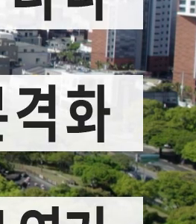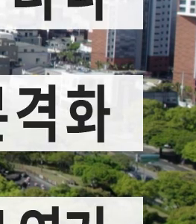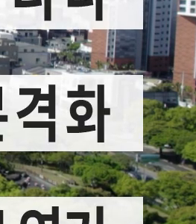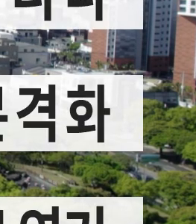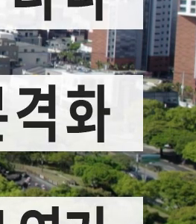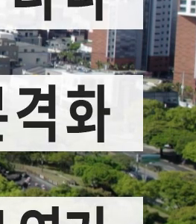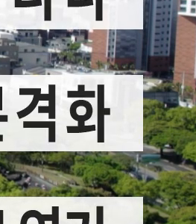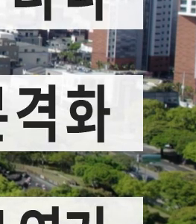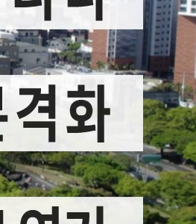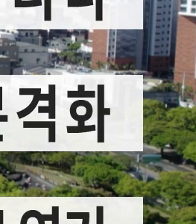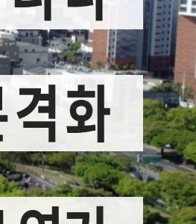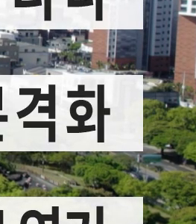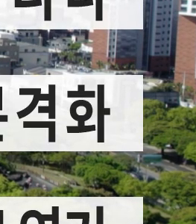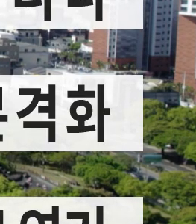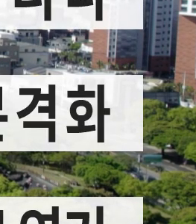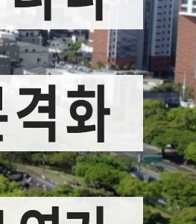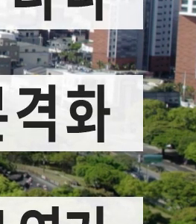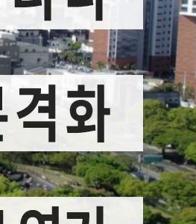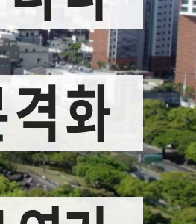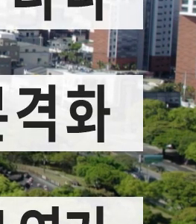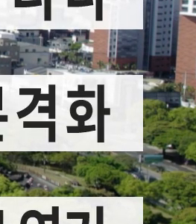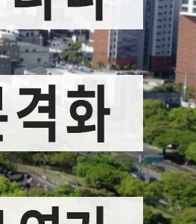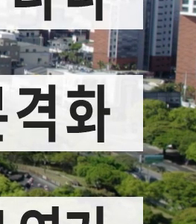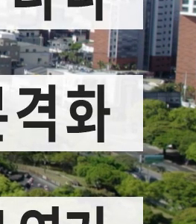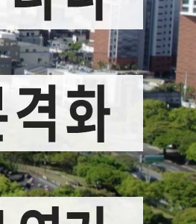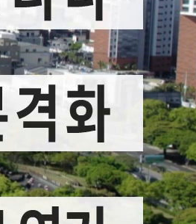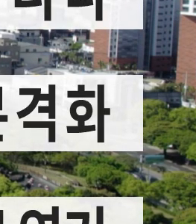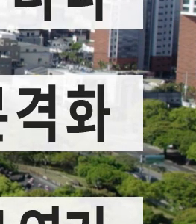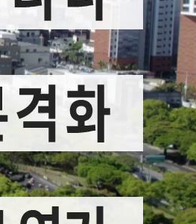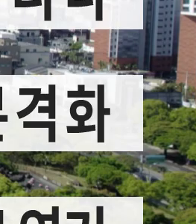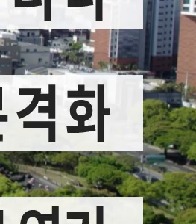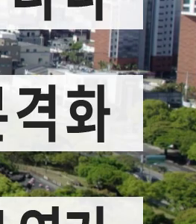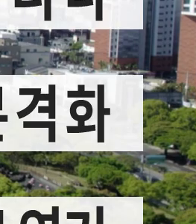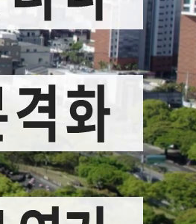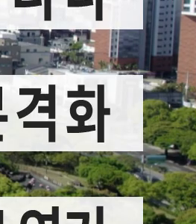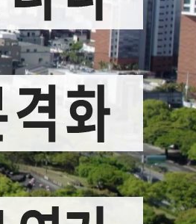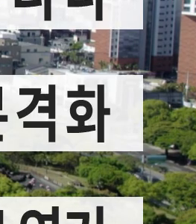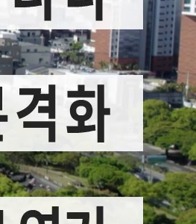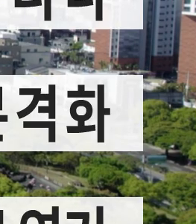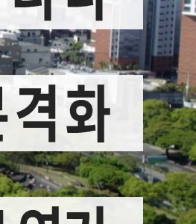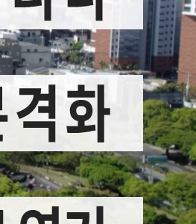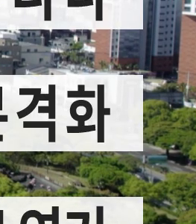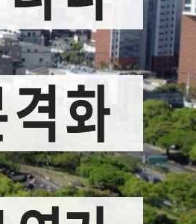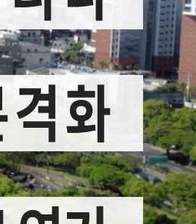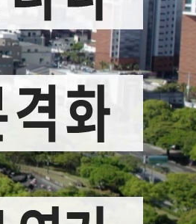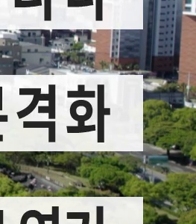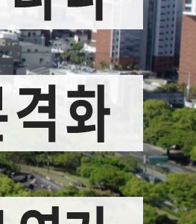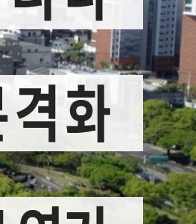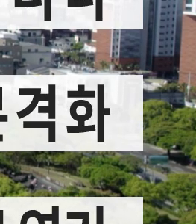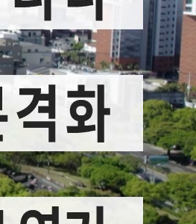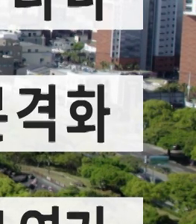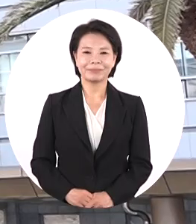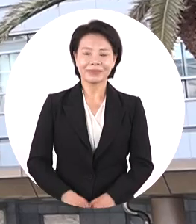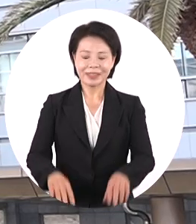제주특별자치도가 도민의 부담을 고려해 버스 요금 인상 결정을 내년으로 연기하기로 했습니다.